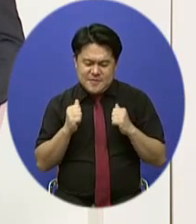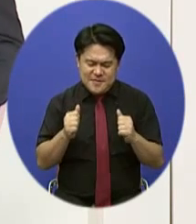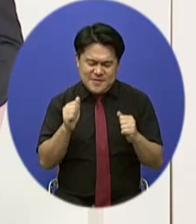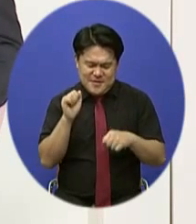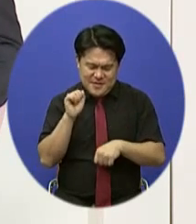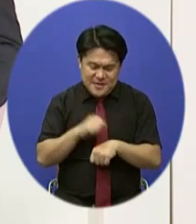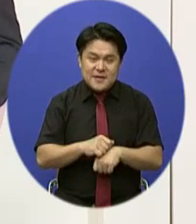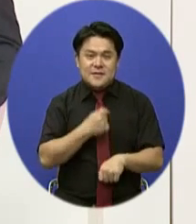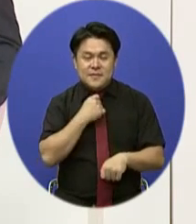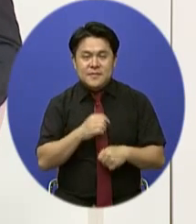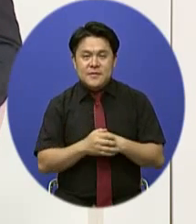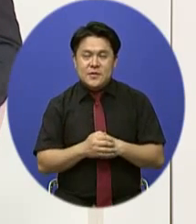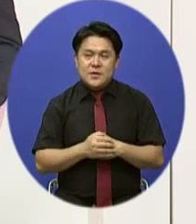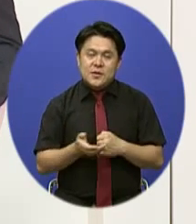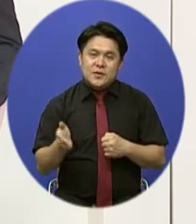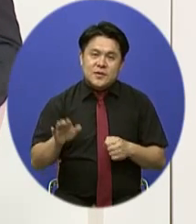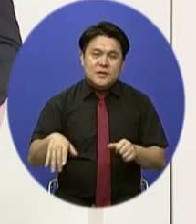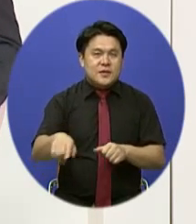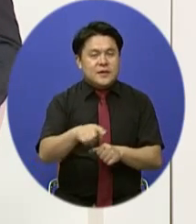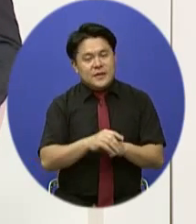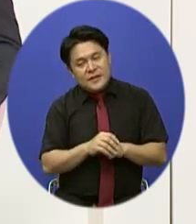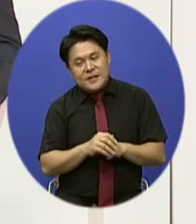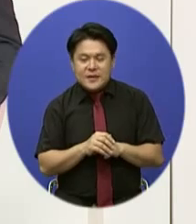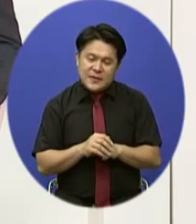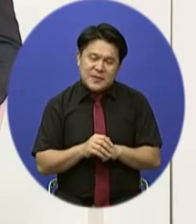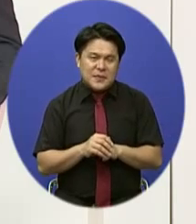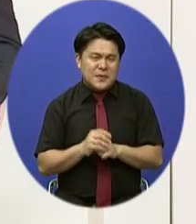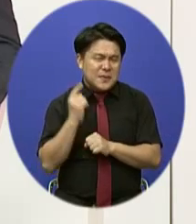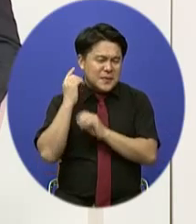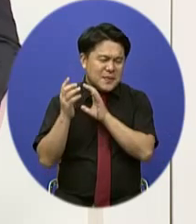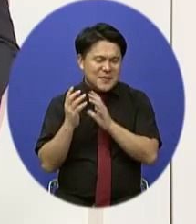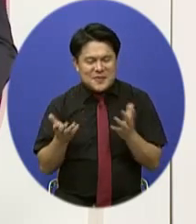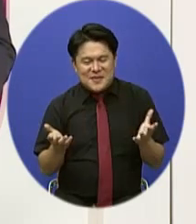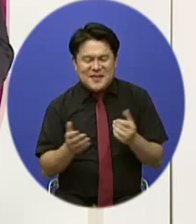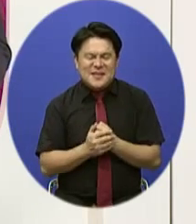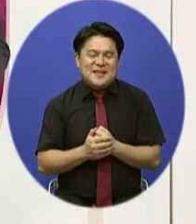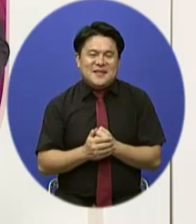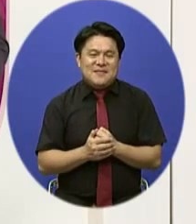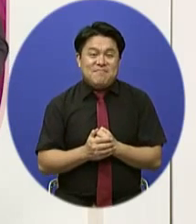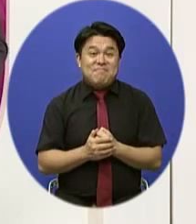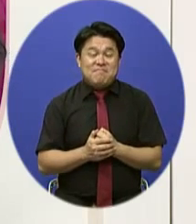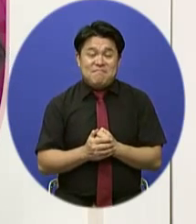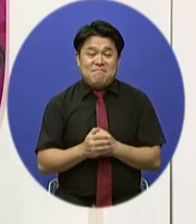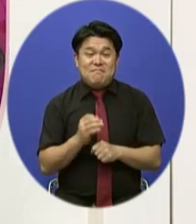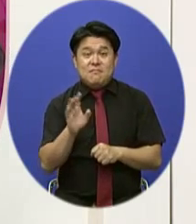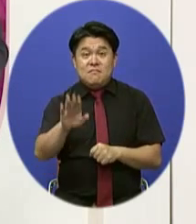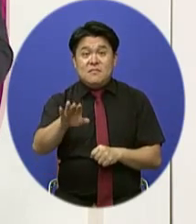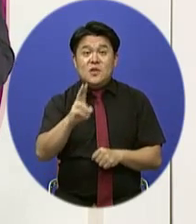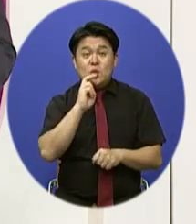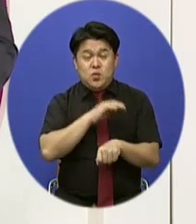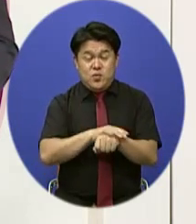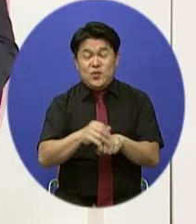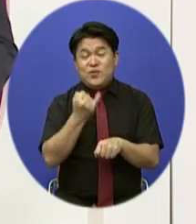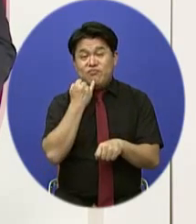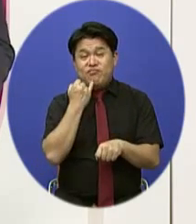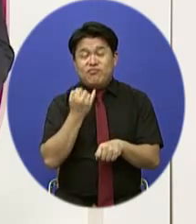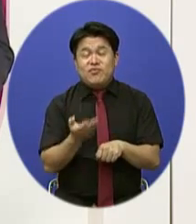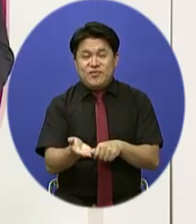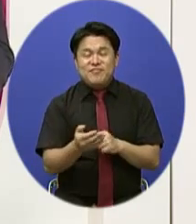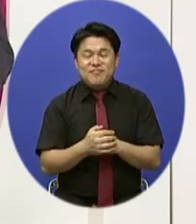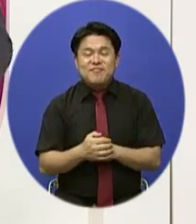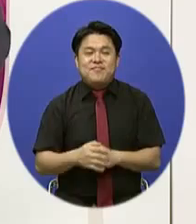너무 주변 이게 너무 안 받쳐주네요 지금. 네. 워낙 노래 괜찮습니다. 잘하시니까.